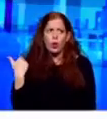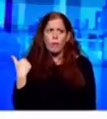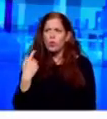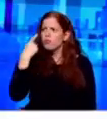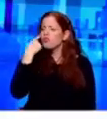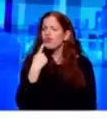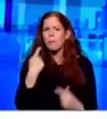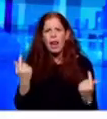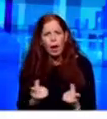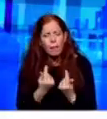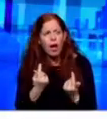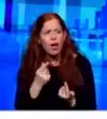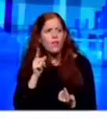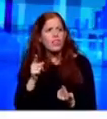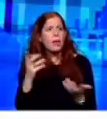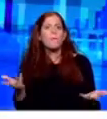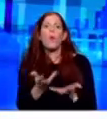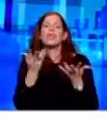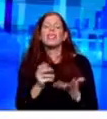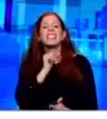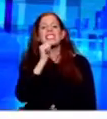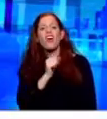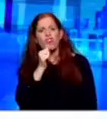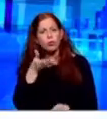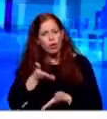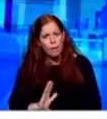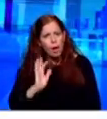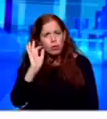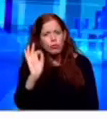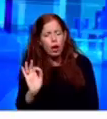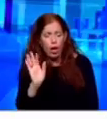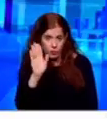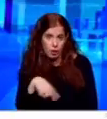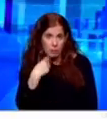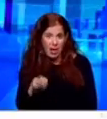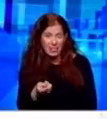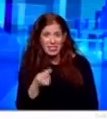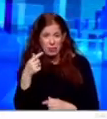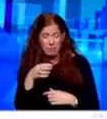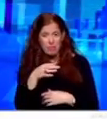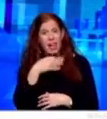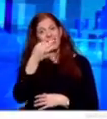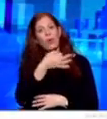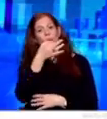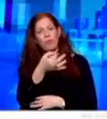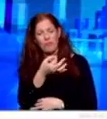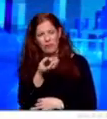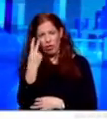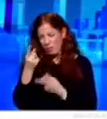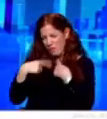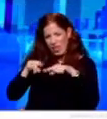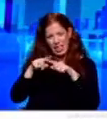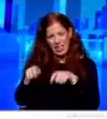מלחמה, והיא מעודדת את הסרבנות של הבת שלה, וגם אמרתי בנאום שנסעתי בוועדת